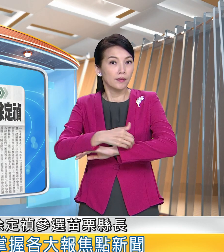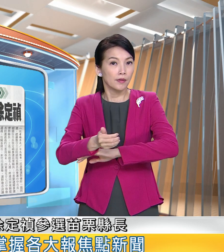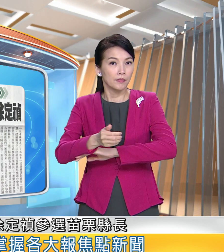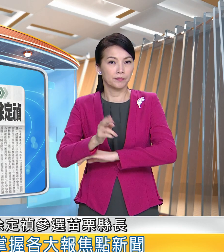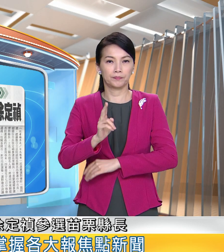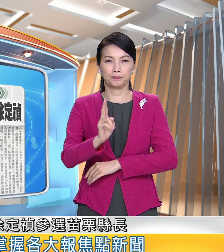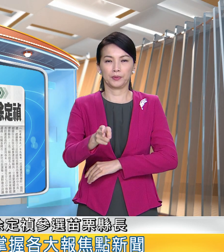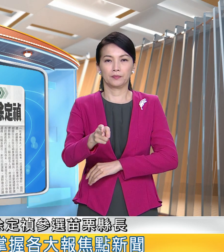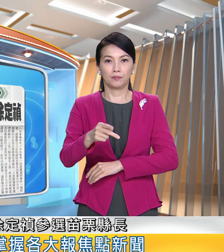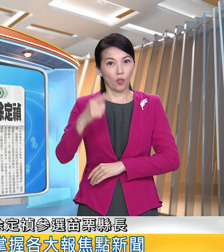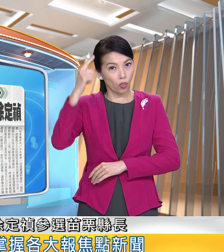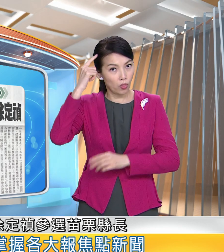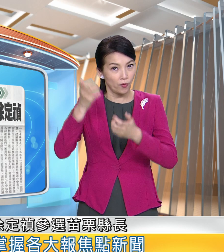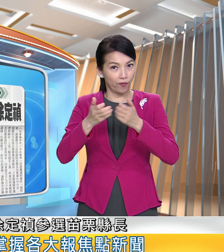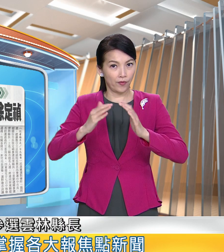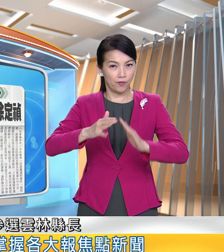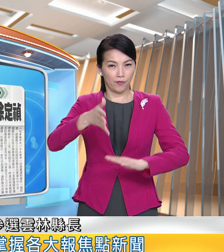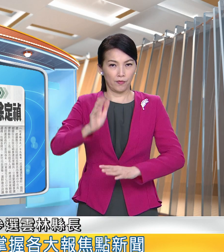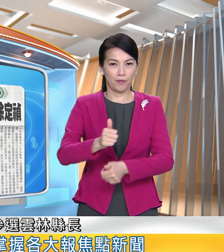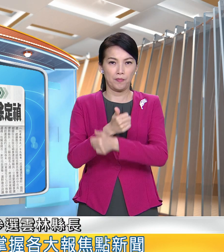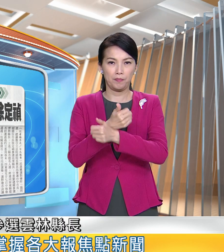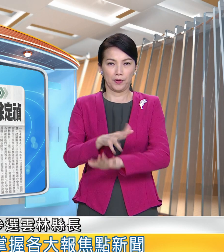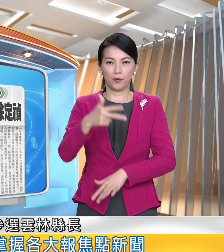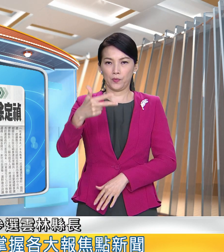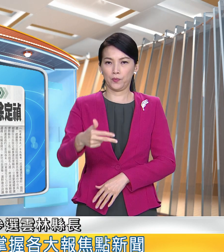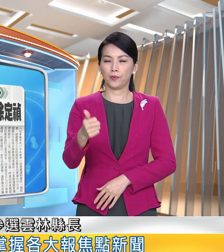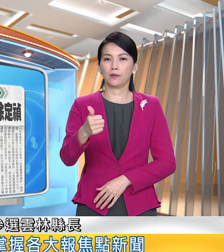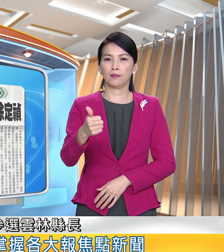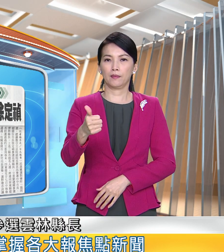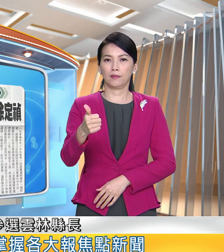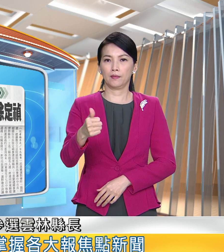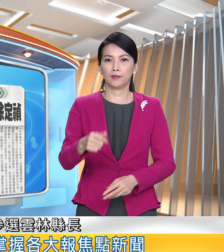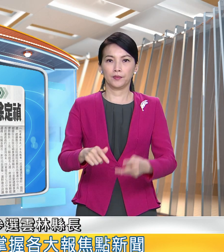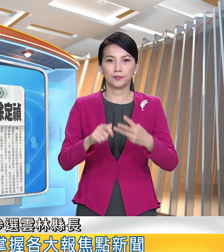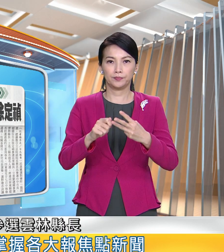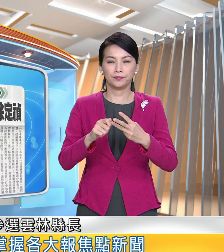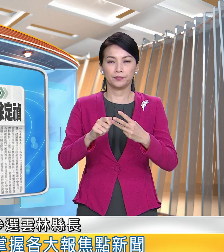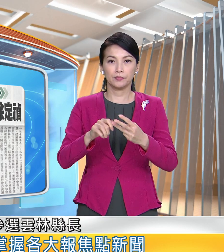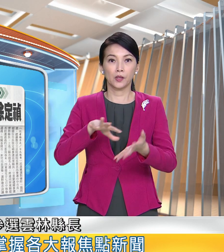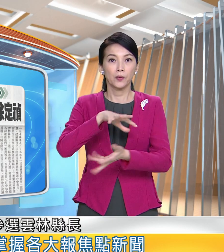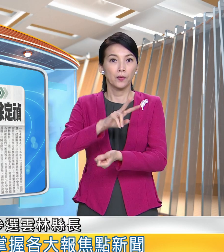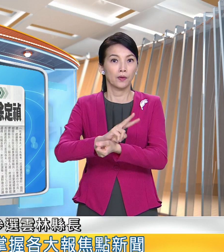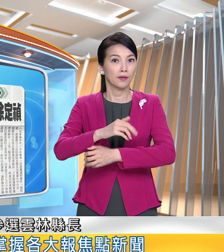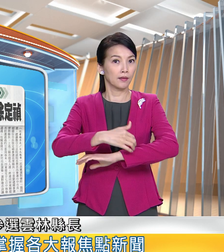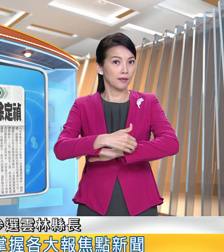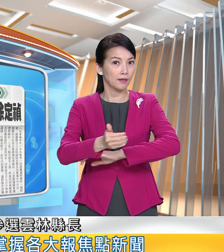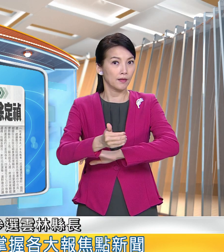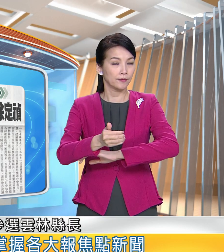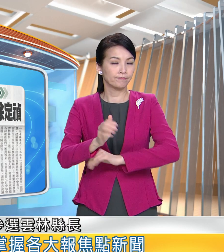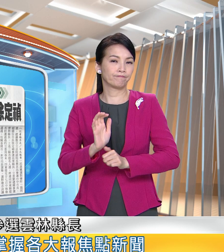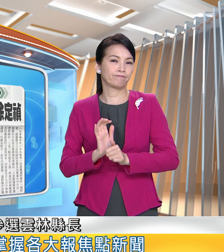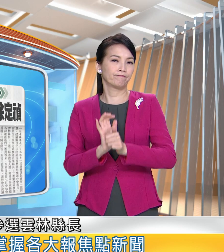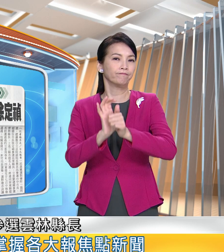长，立委刘建国参选云林县长。